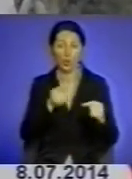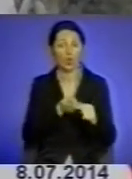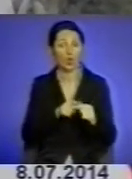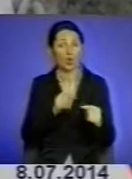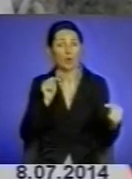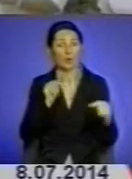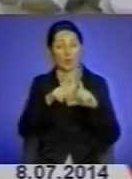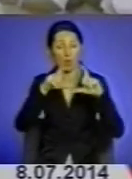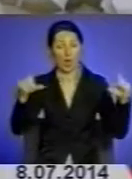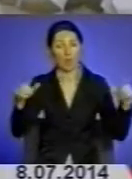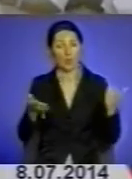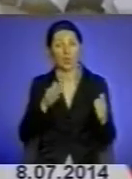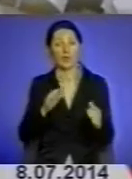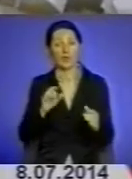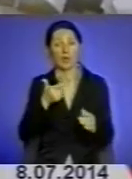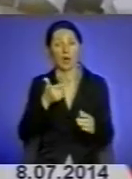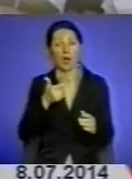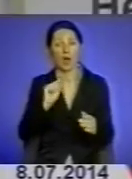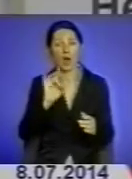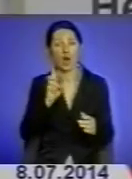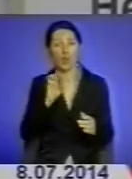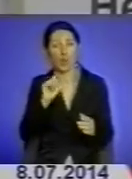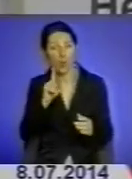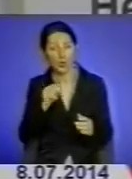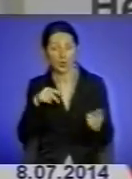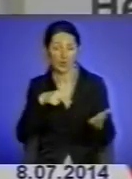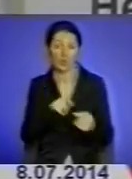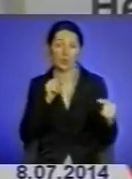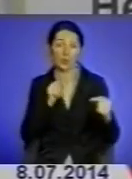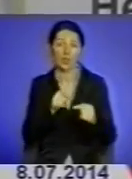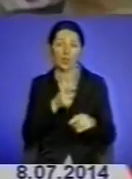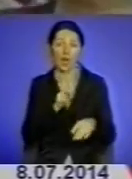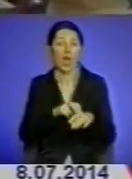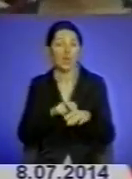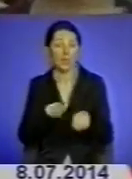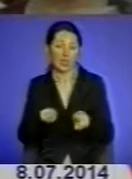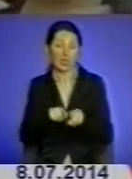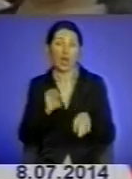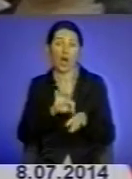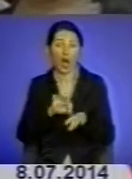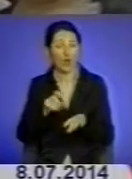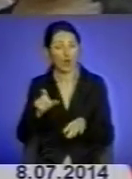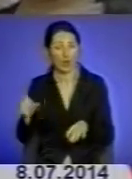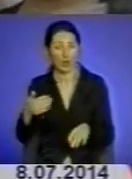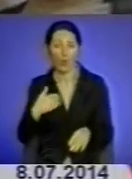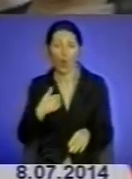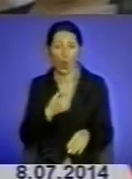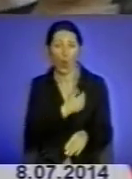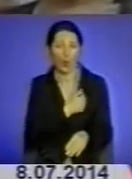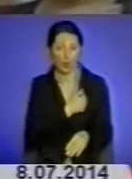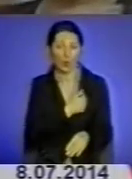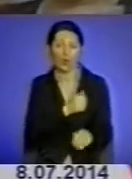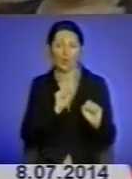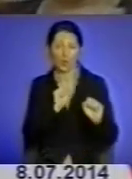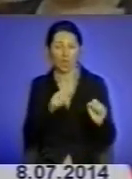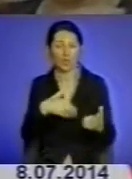плакатами і навіть гарбузом вийшли протестувати лікарі і пацієнти. Ми хочемо відстояти свою лікарню. Ми хочемо, щоб